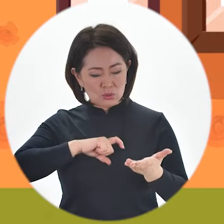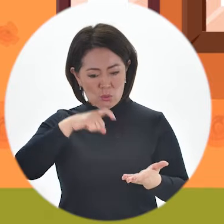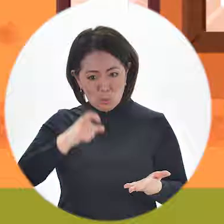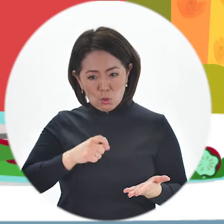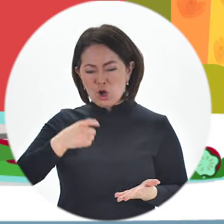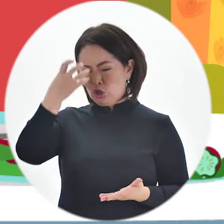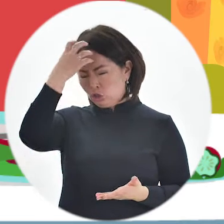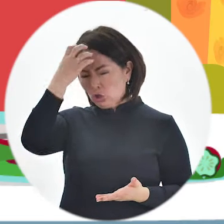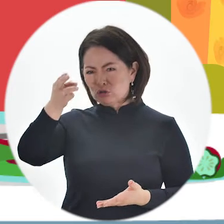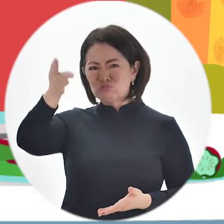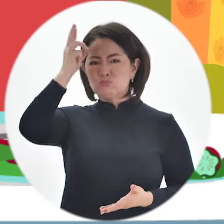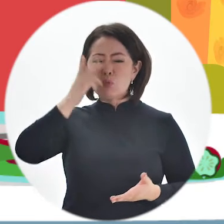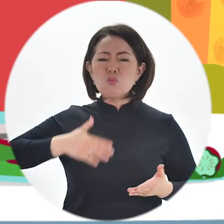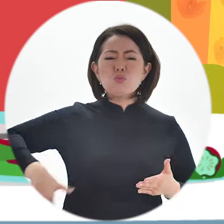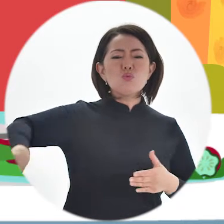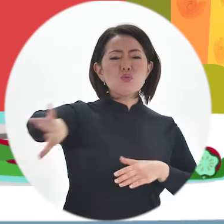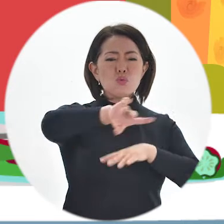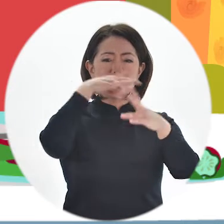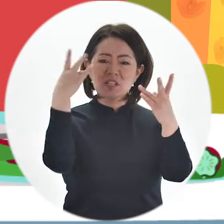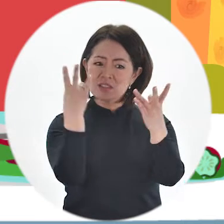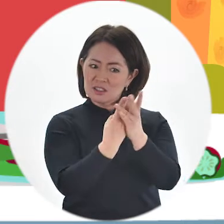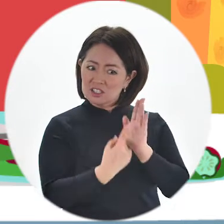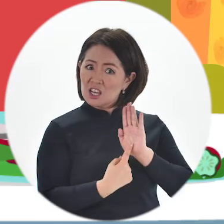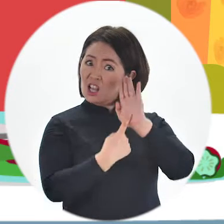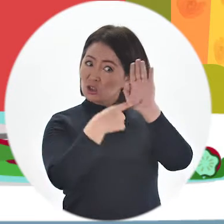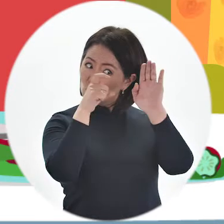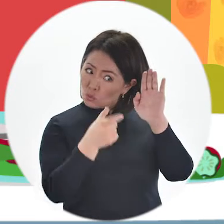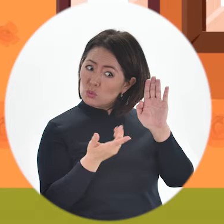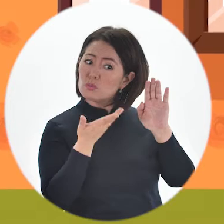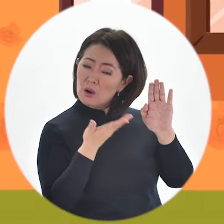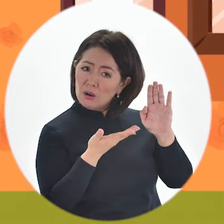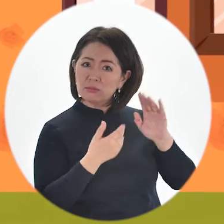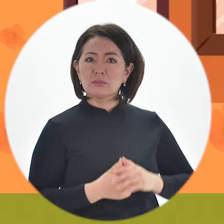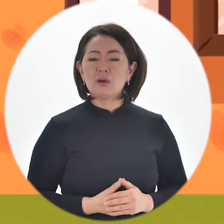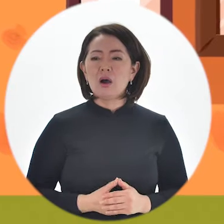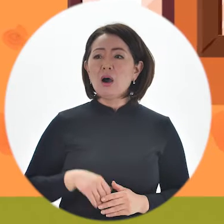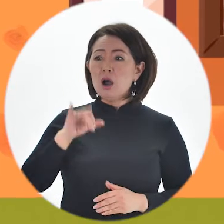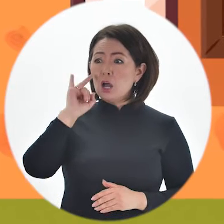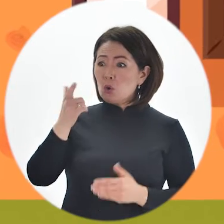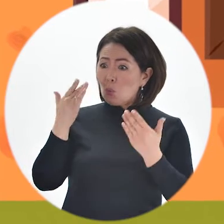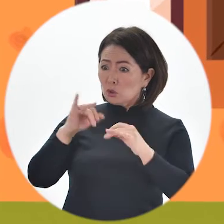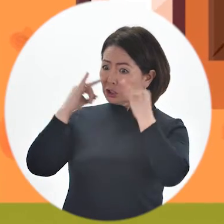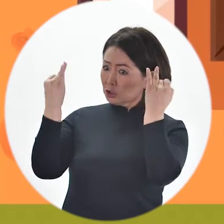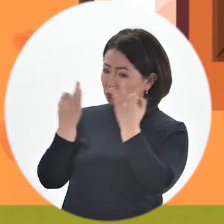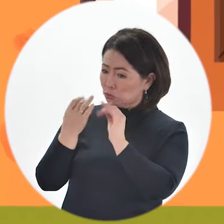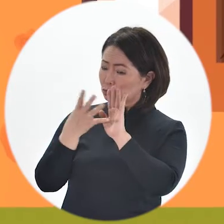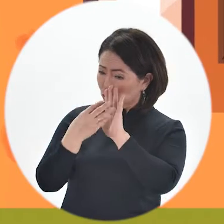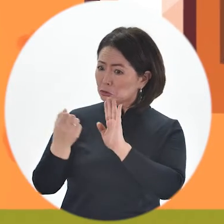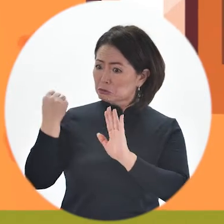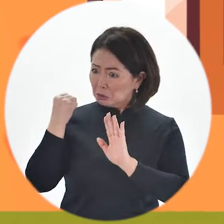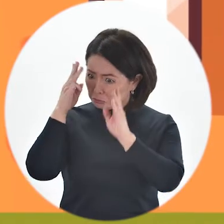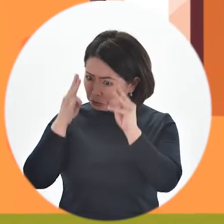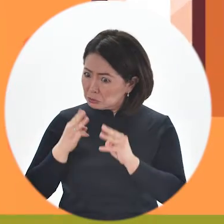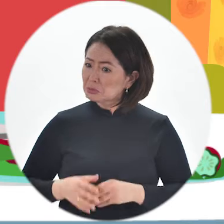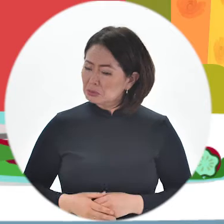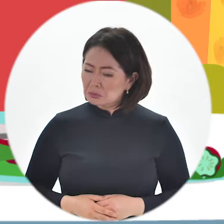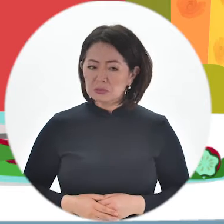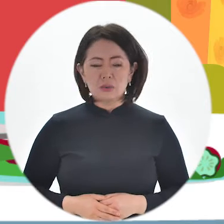бүрін ерхэдэй түүрін түргүүн артүүмний ив негэдлэг илэрхий лэгч хүншүүдэй. Усыг хорлийон шиүрд нөлөөлг валамшатай ахны.